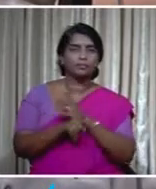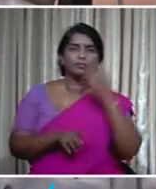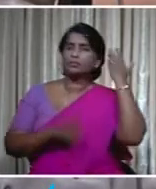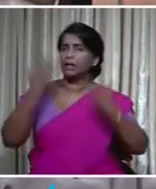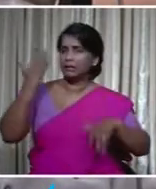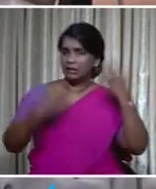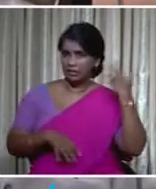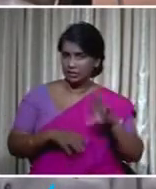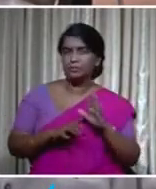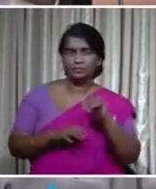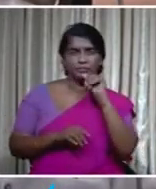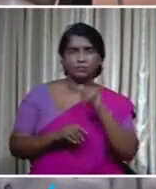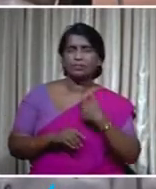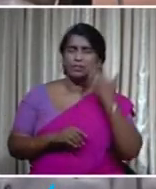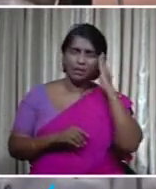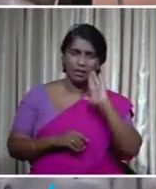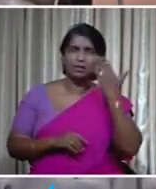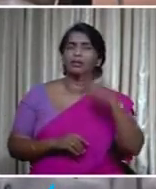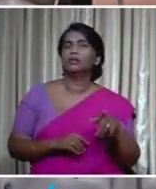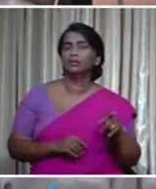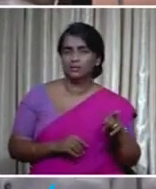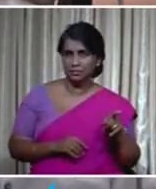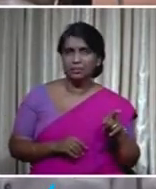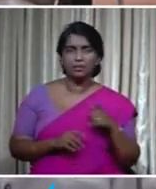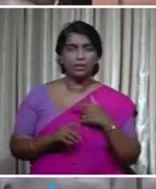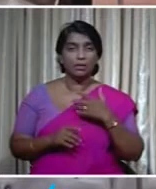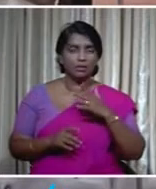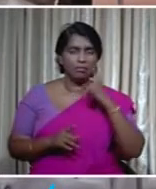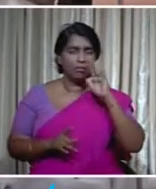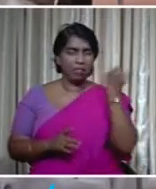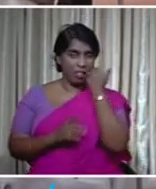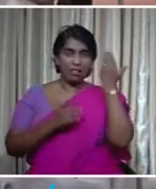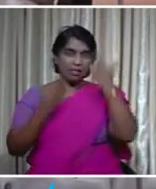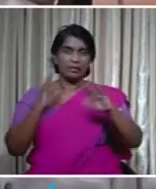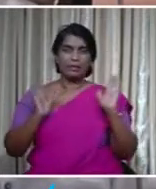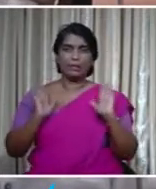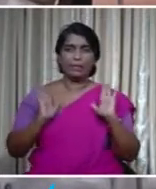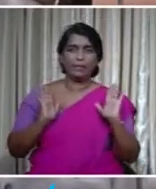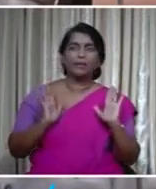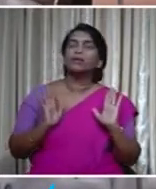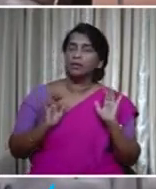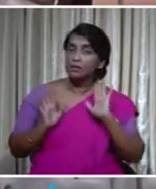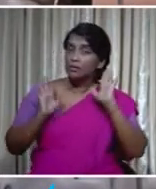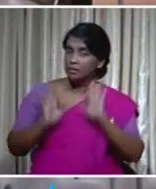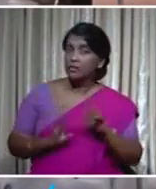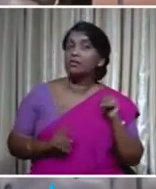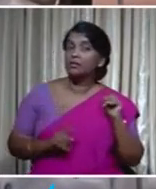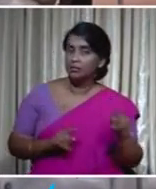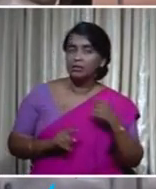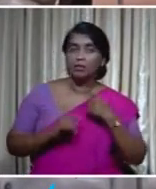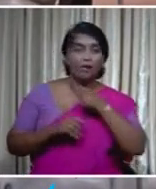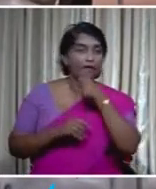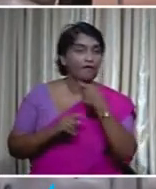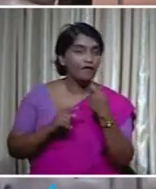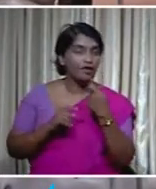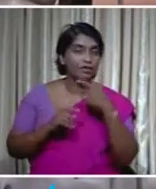உத்தியோகங்களிலே அவர்கள்தான் பாதிக்கப்படுகின்றவர்களாக இருக்கிறார்கள். ஆனால் இந்த நாட்டிலே அந்த பென்ஷன் வயசு என்பது 55 வயசாக